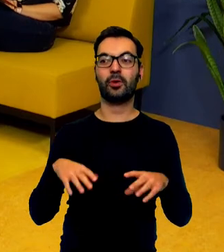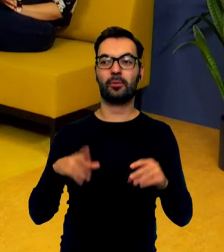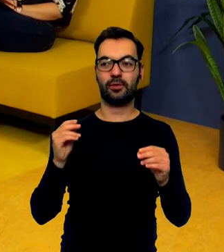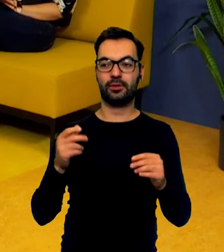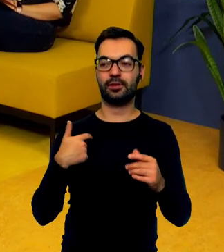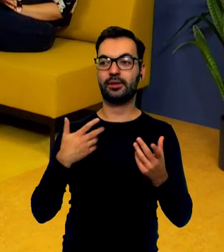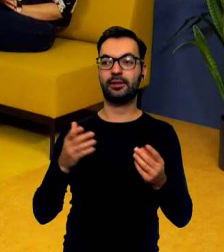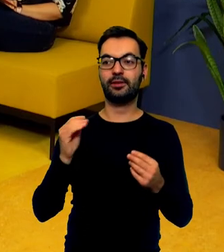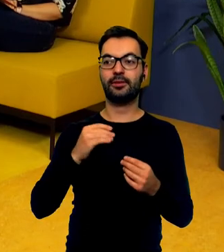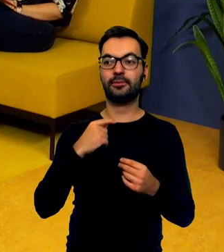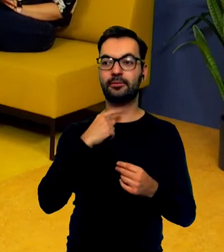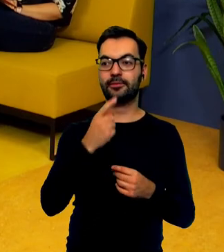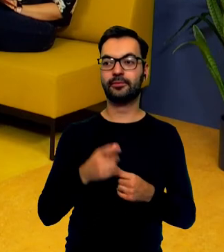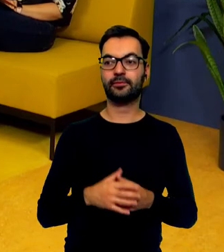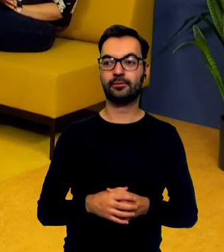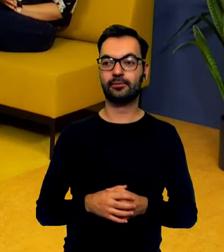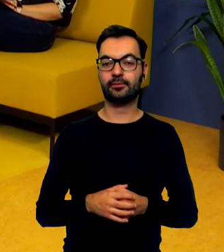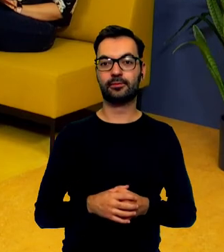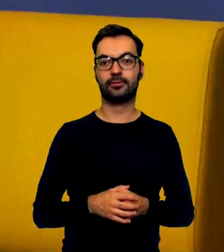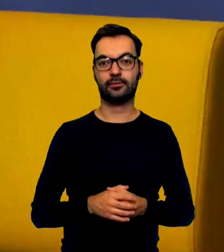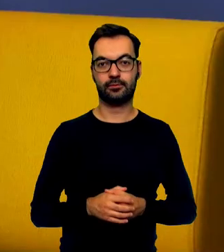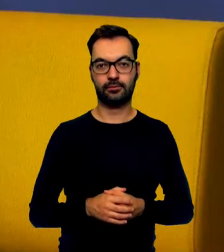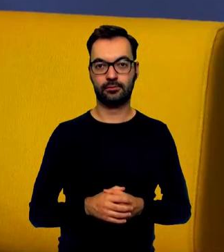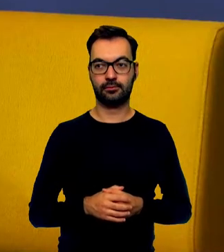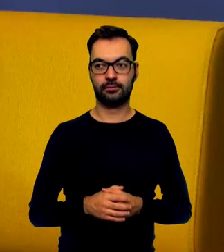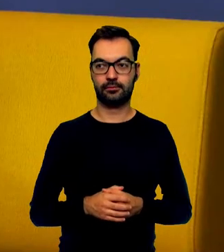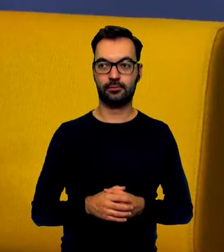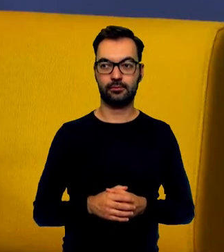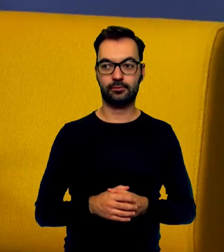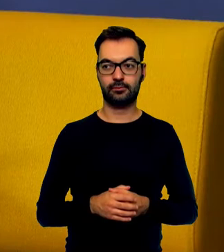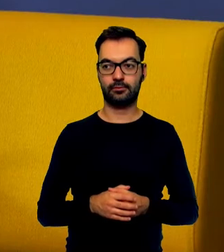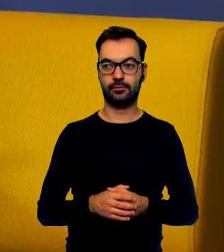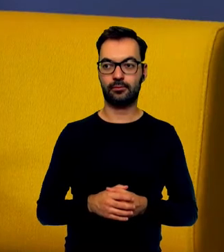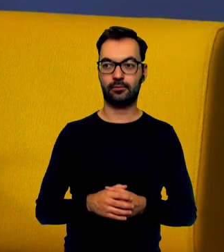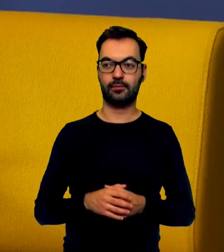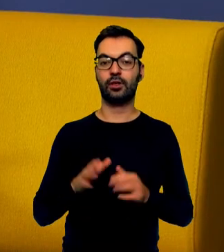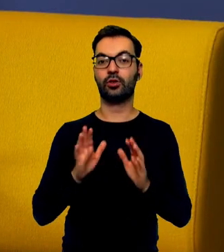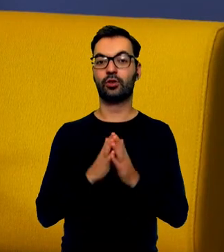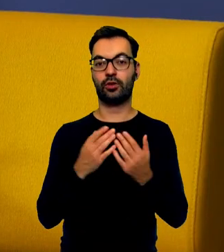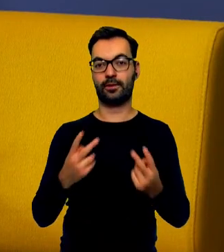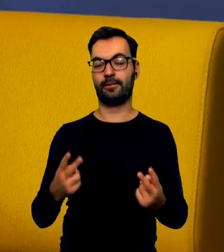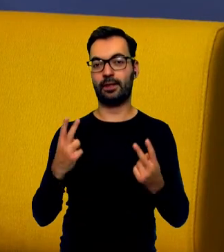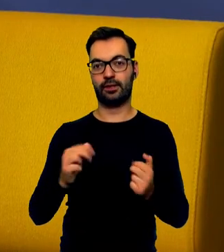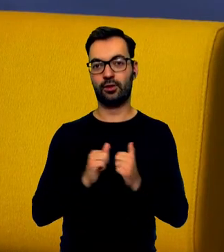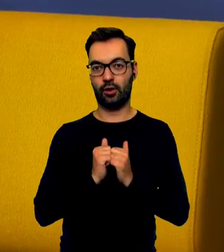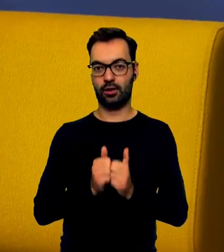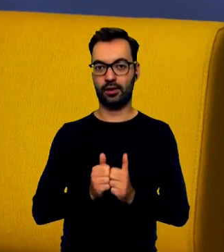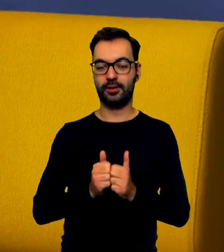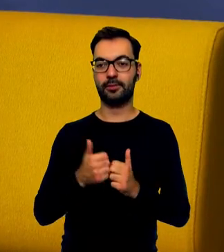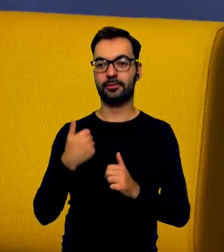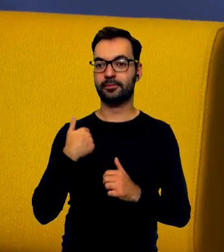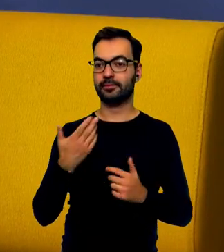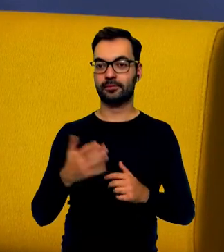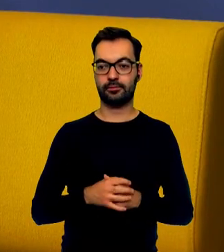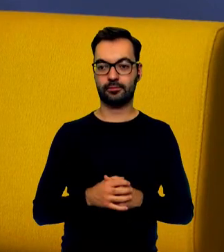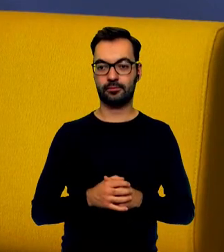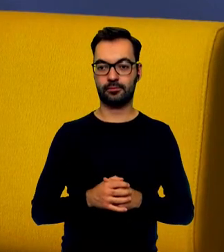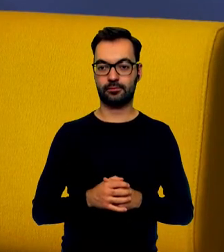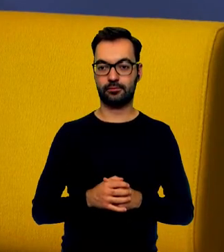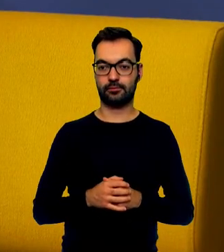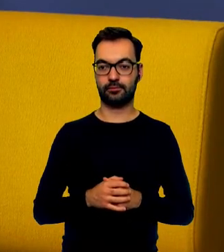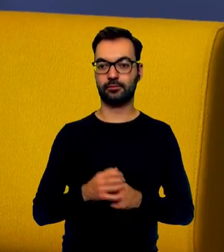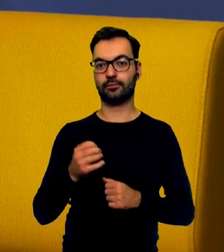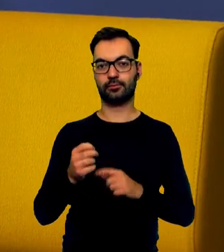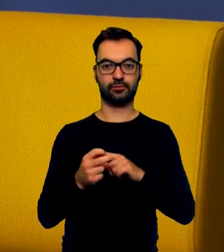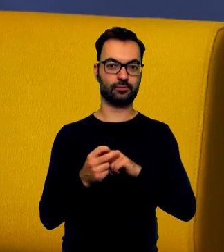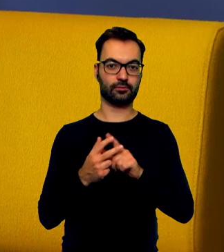a ja chciałbym też powiedzieć, że niezwykle istotną rolę w powstaniu tej książki odegrały